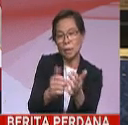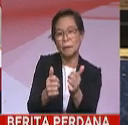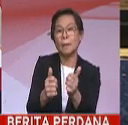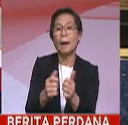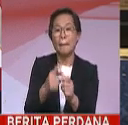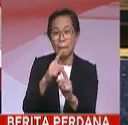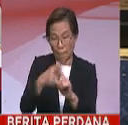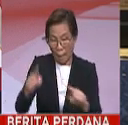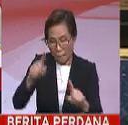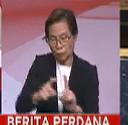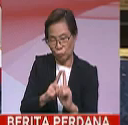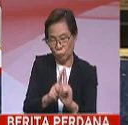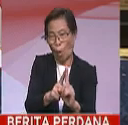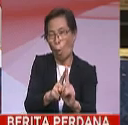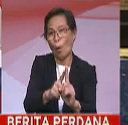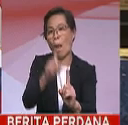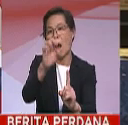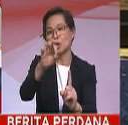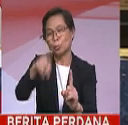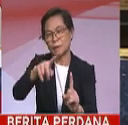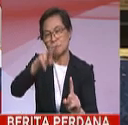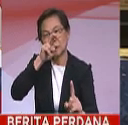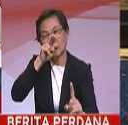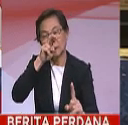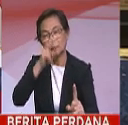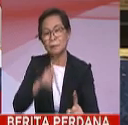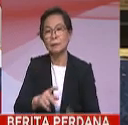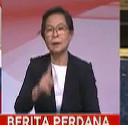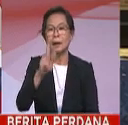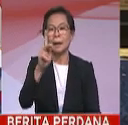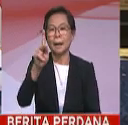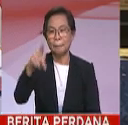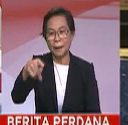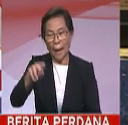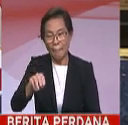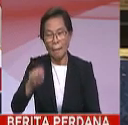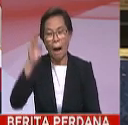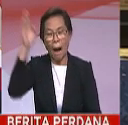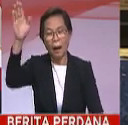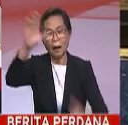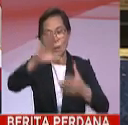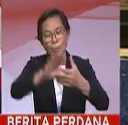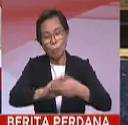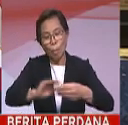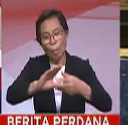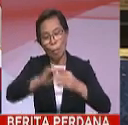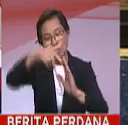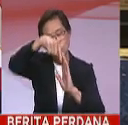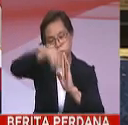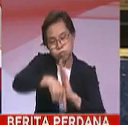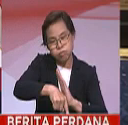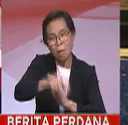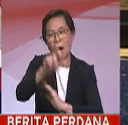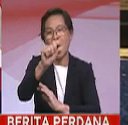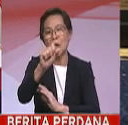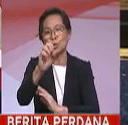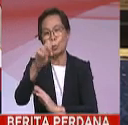ketat. Pihak Kementerian Pelajaran Malaysia akan nanti memperincikan SOP ini.